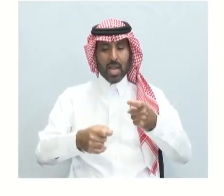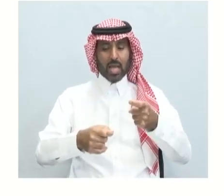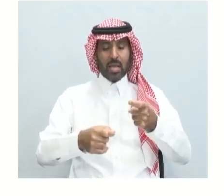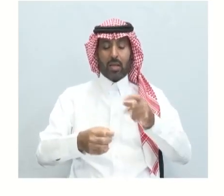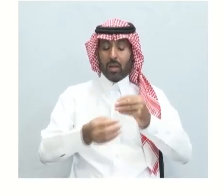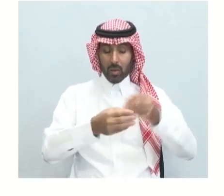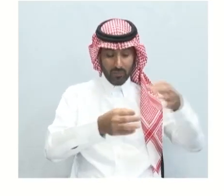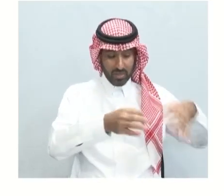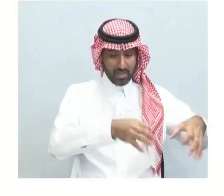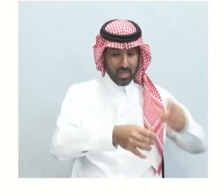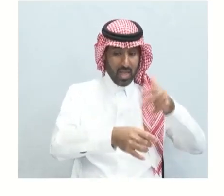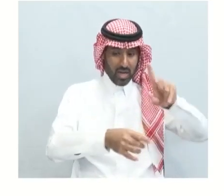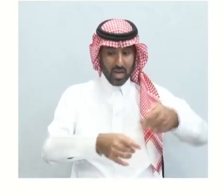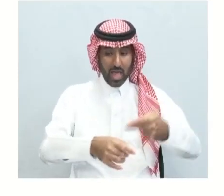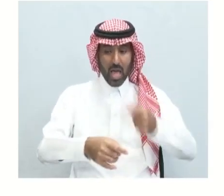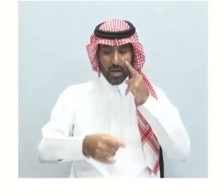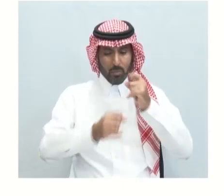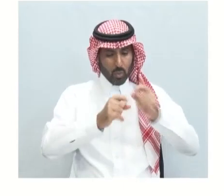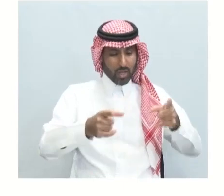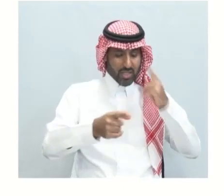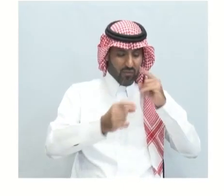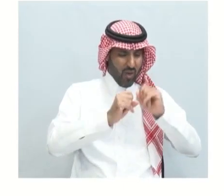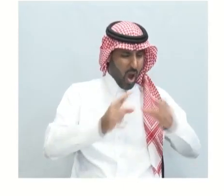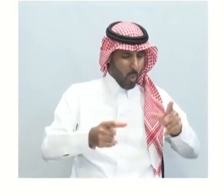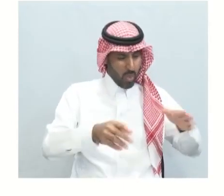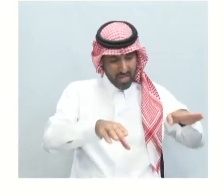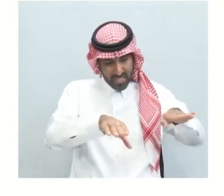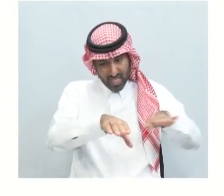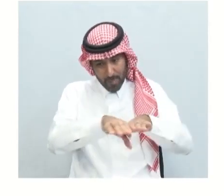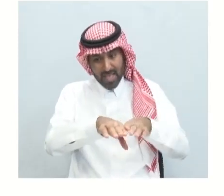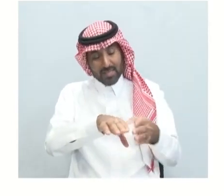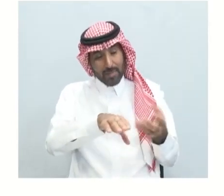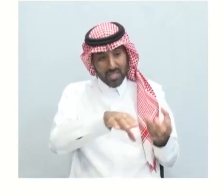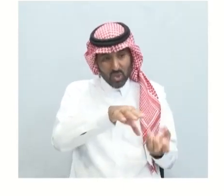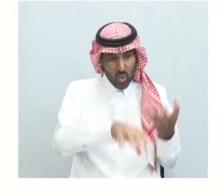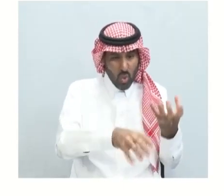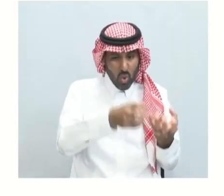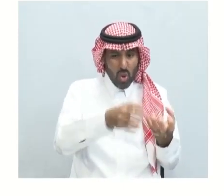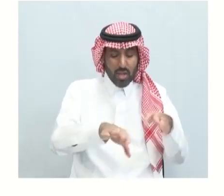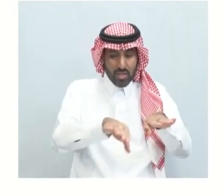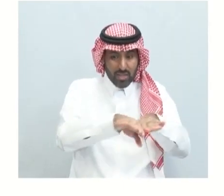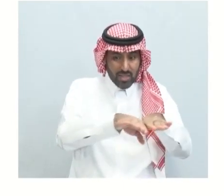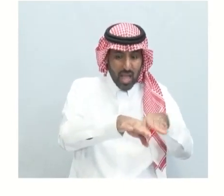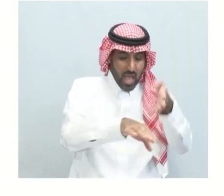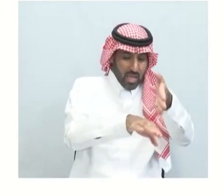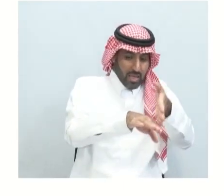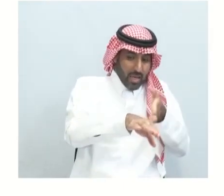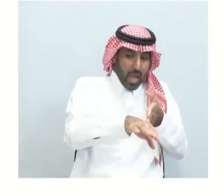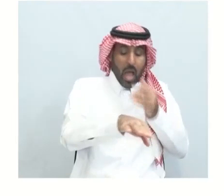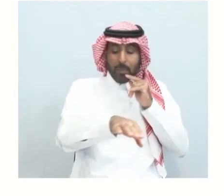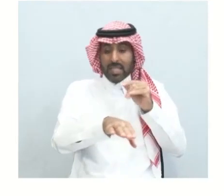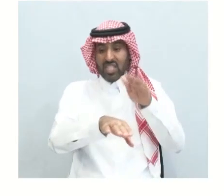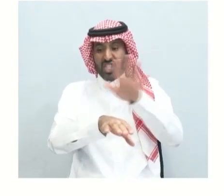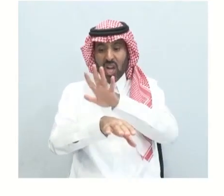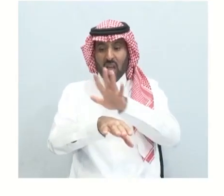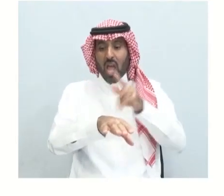اقليم الدرع العربي ذكرنا بانه ينكشف اوضح تماس بين صخور الدرع العربي وصخور الرف العربي الذي يقع الى الشرق منه